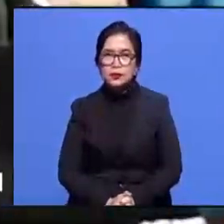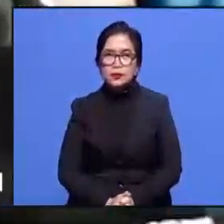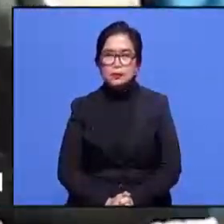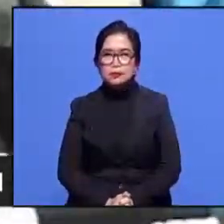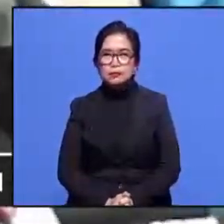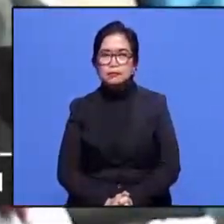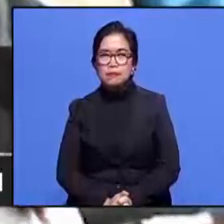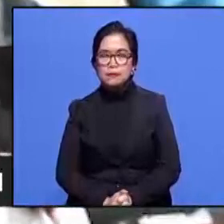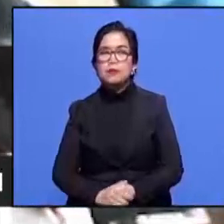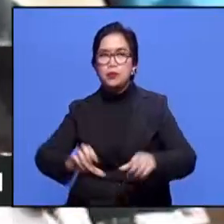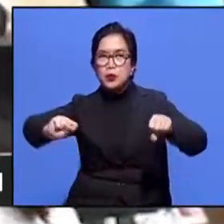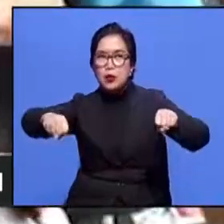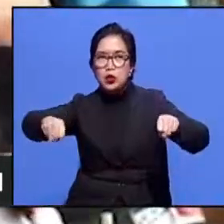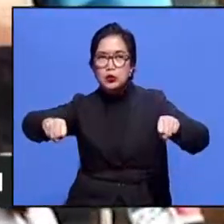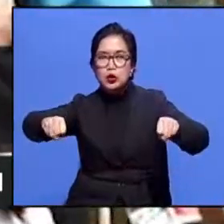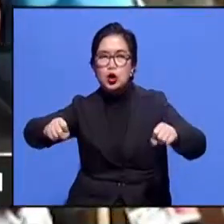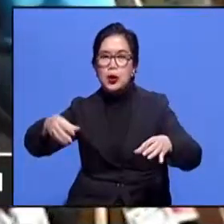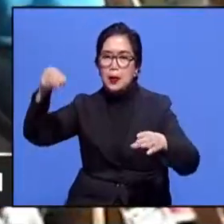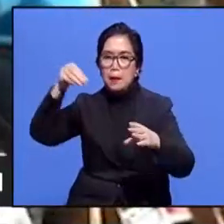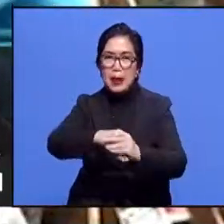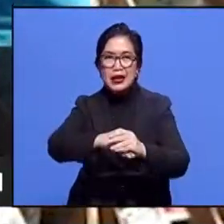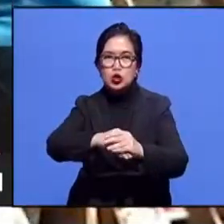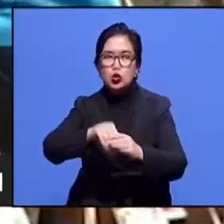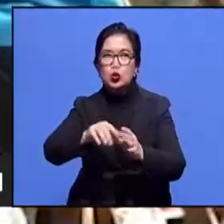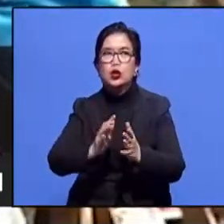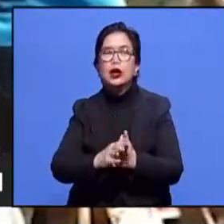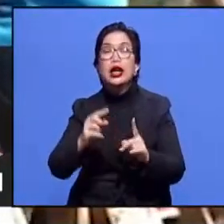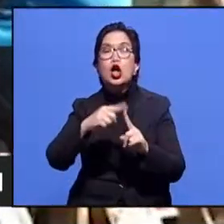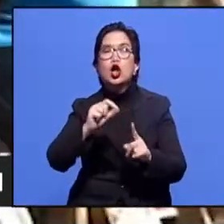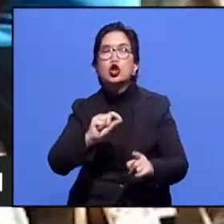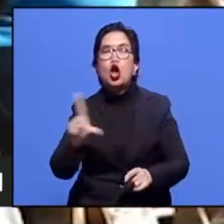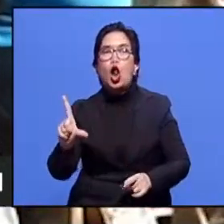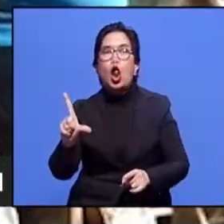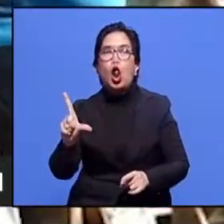Pengemudi sepeda motor masuk ke dalam tol barat